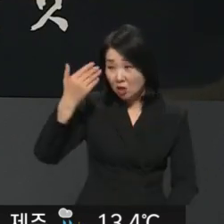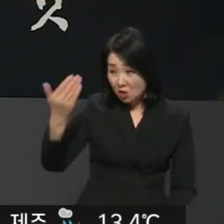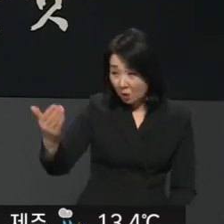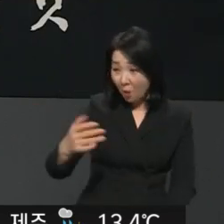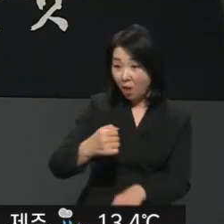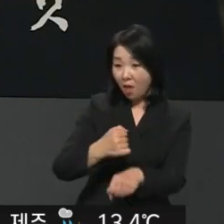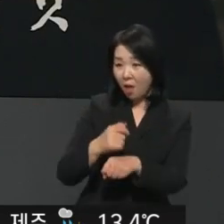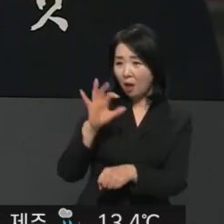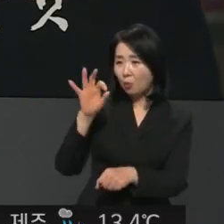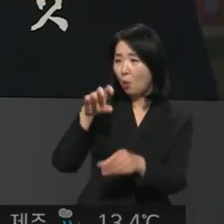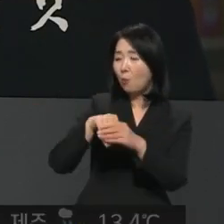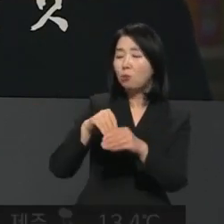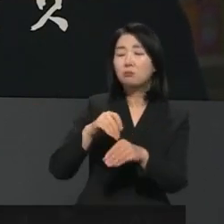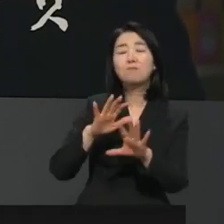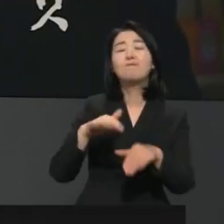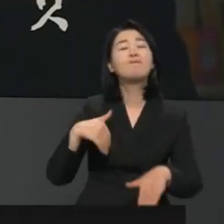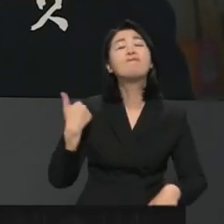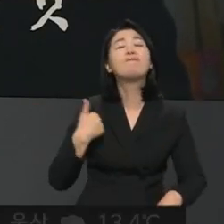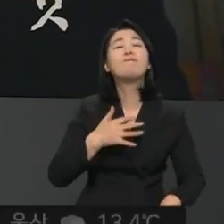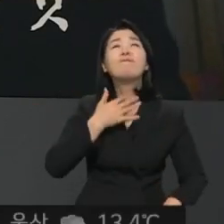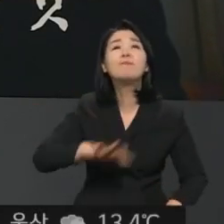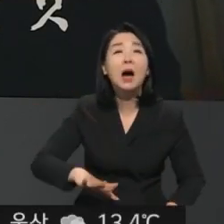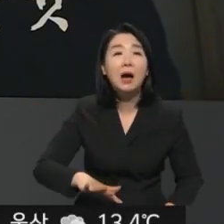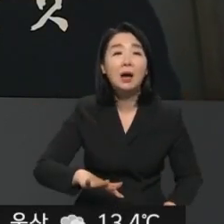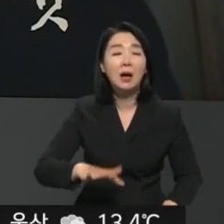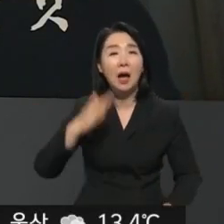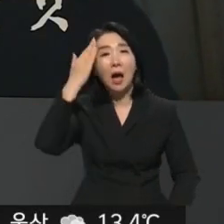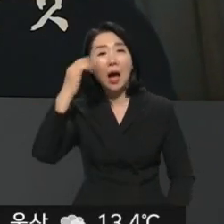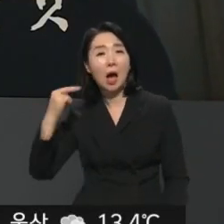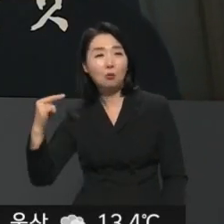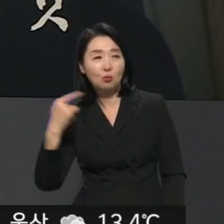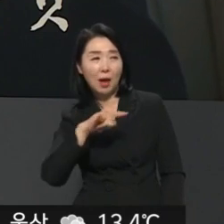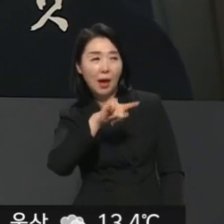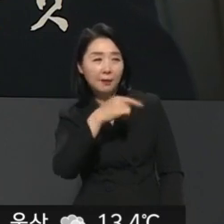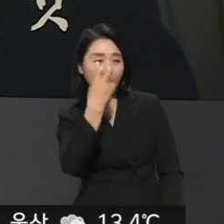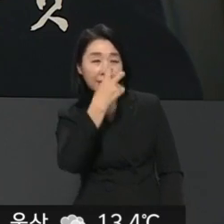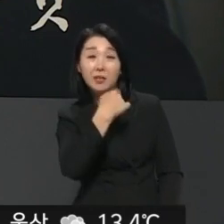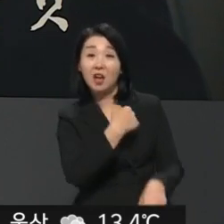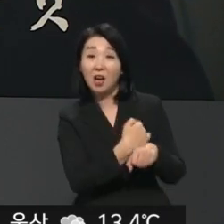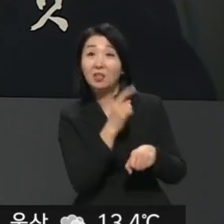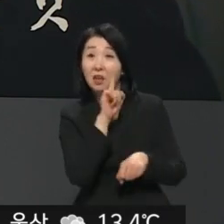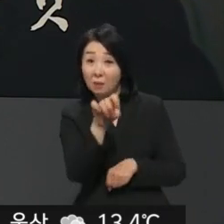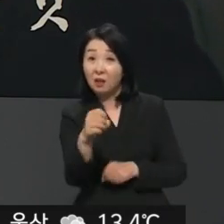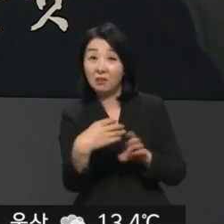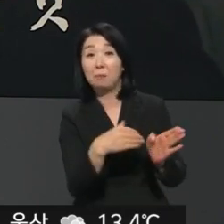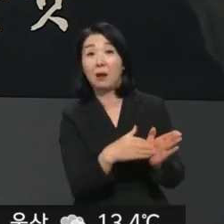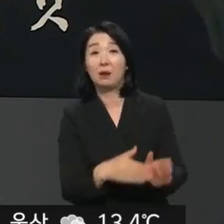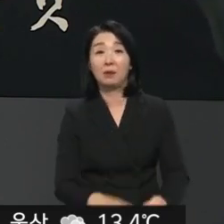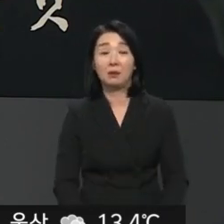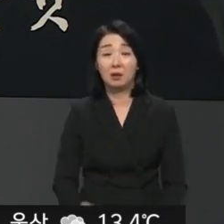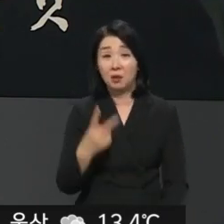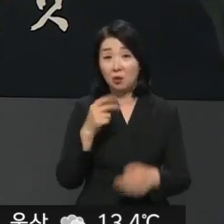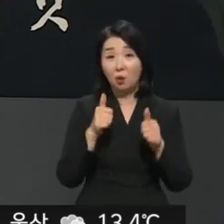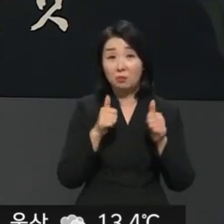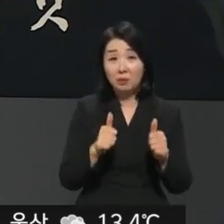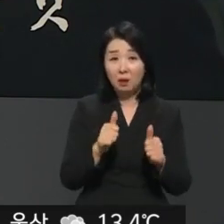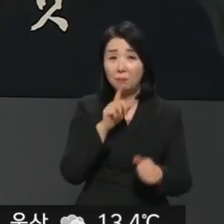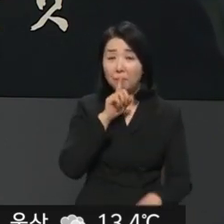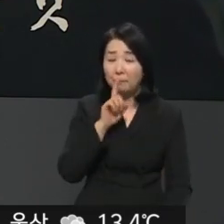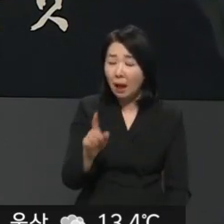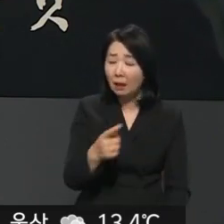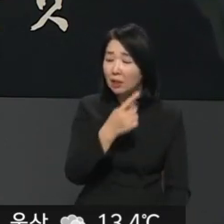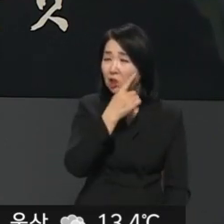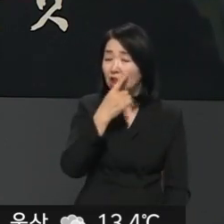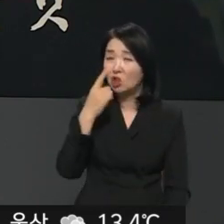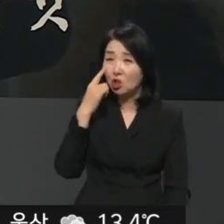돈 봉투 내용 전혀 모른다, 이 문제는 들어가서 하나하나 점검하겠다, 이 정도로만 답했을 뿐입니다. 검찰은 이런 말